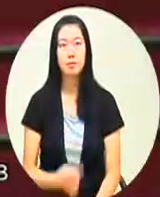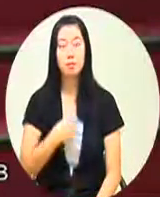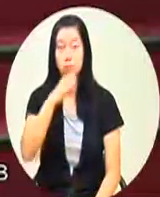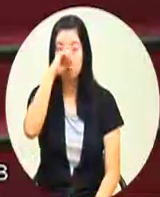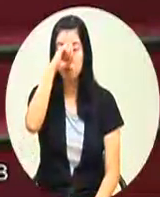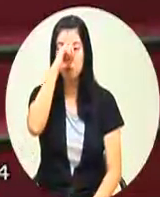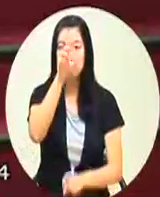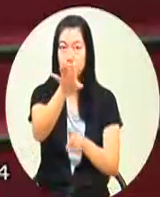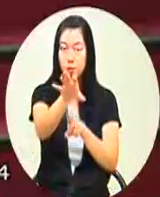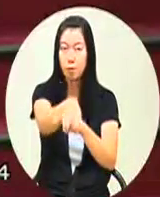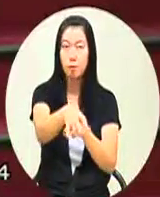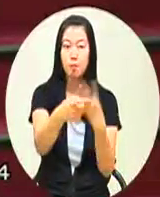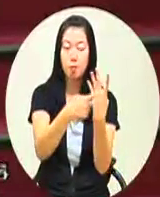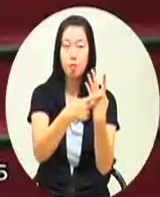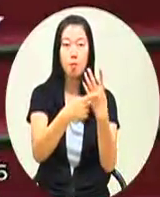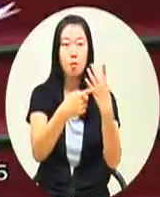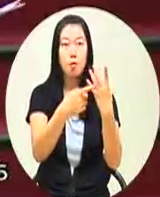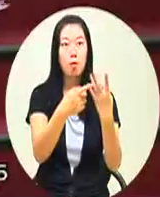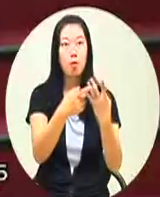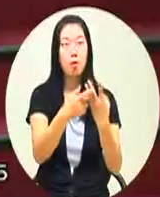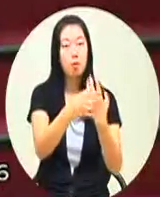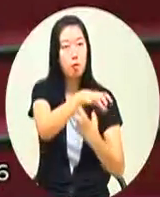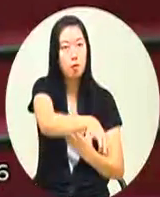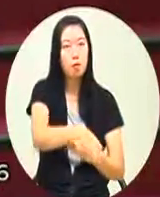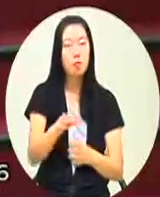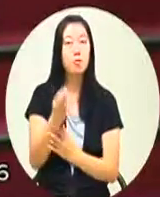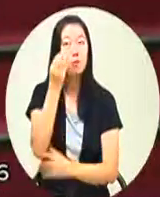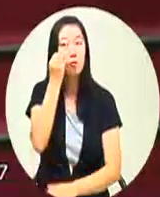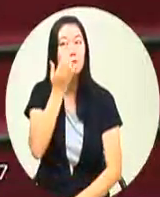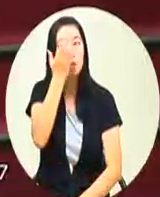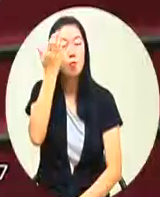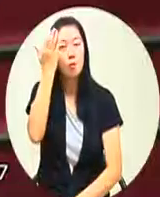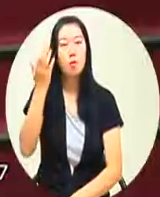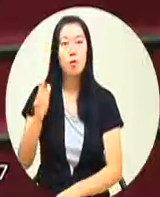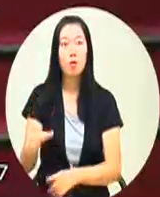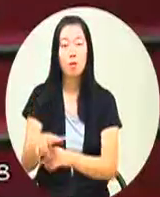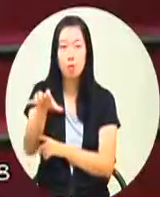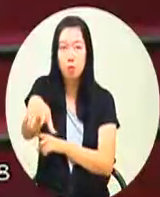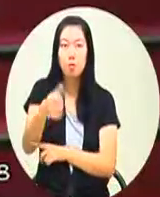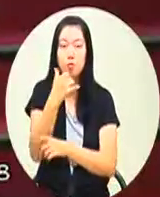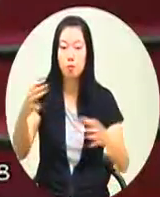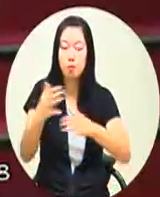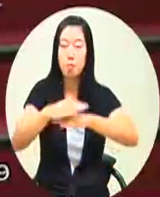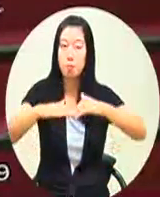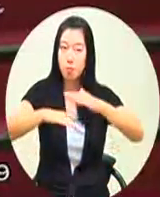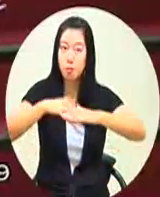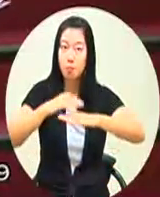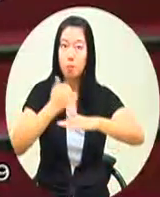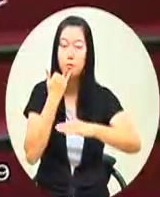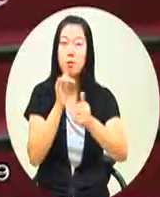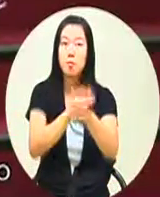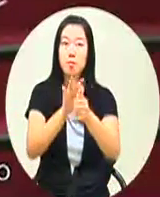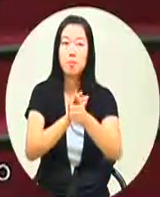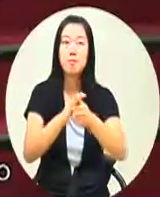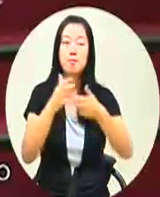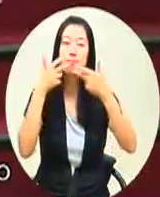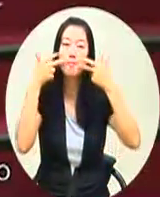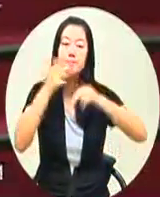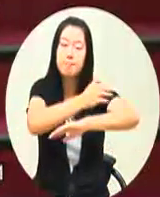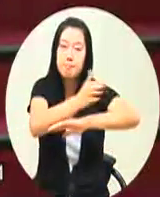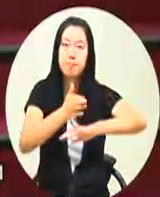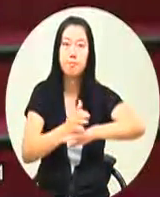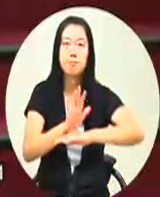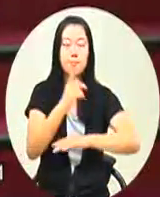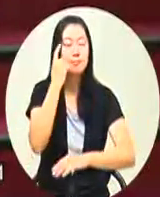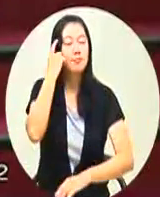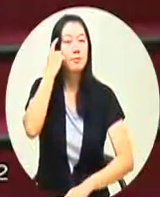农业局跟观光局能够合作，来协助我们原乡有意开发小型